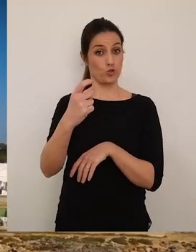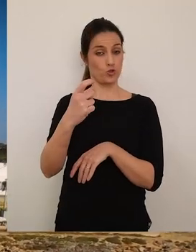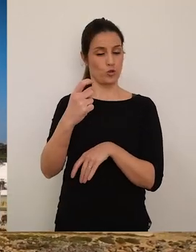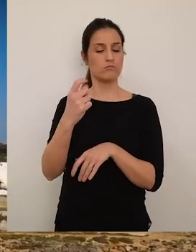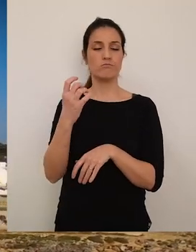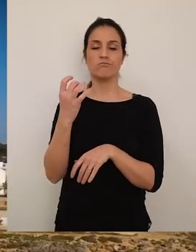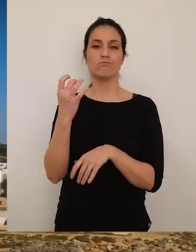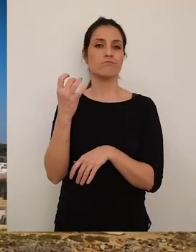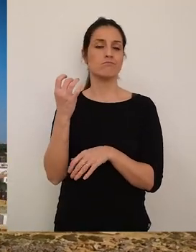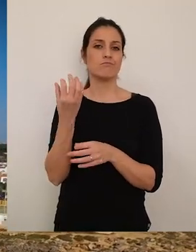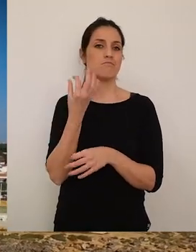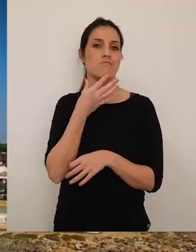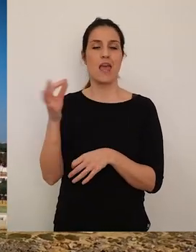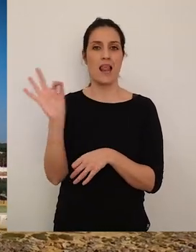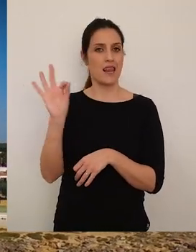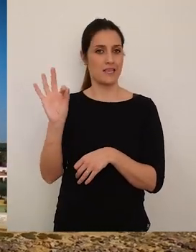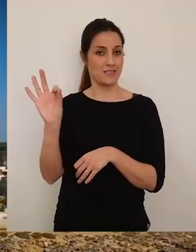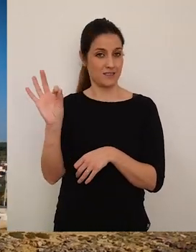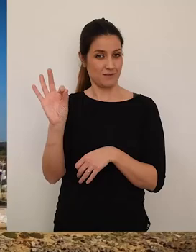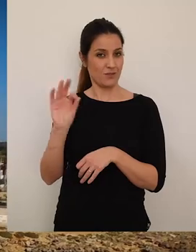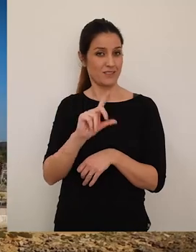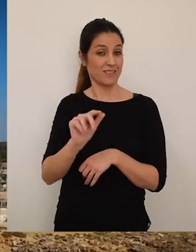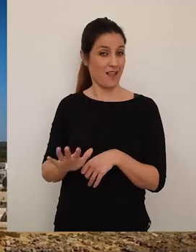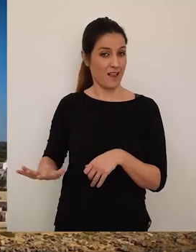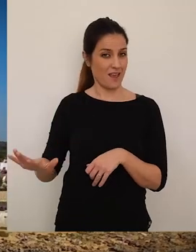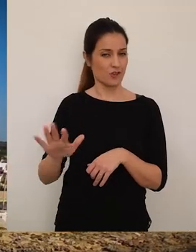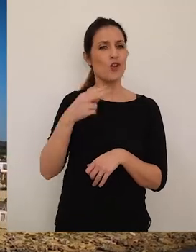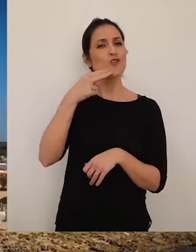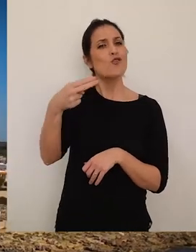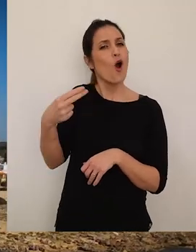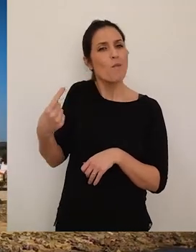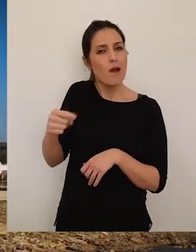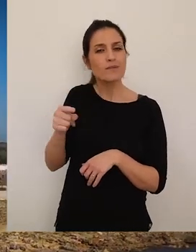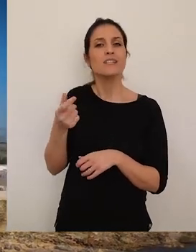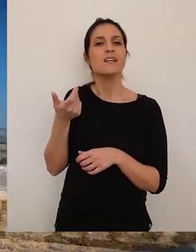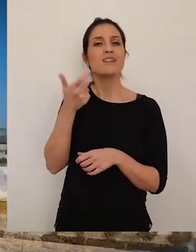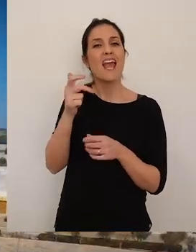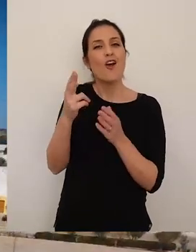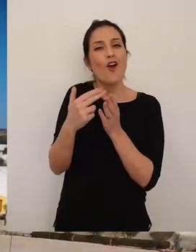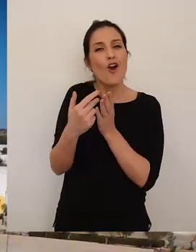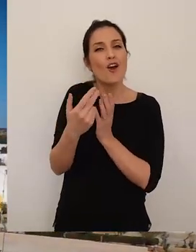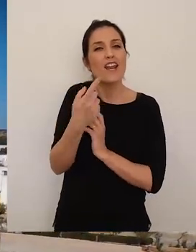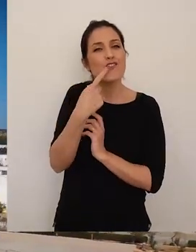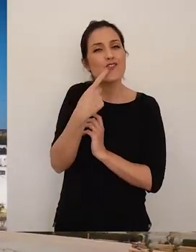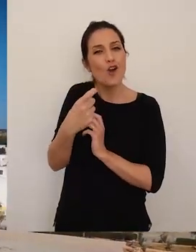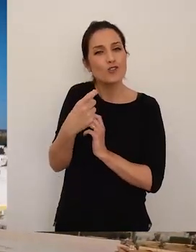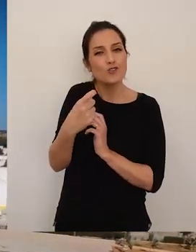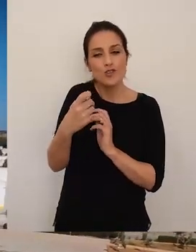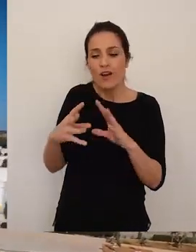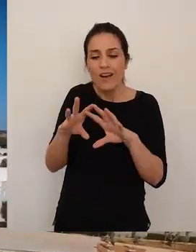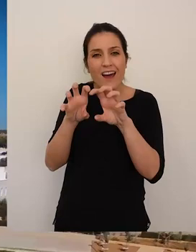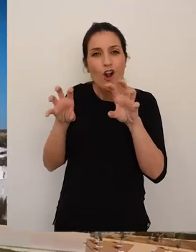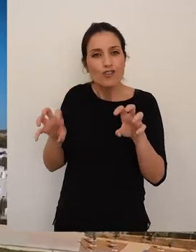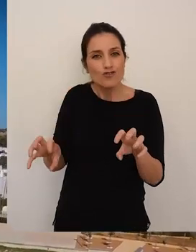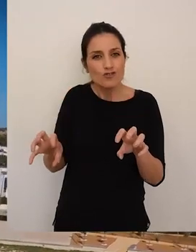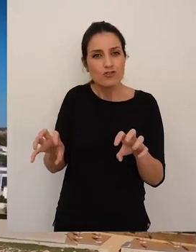Posto Rosso rappresenta una perla del litorale ionico salentino ed è chiamata così probabilmente per la tipica colorazione rossastra di